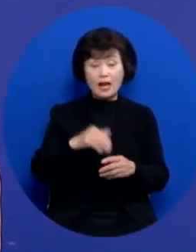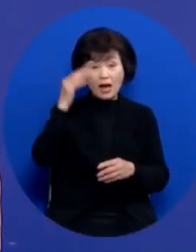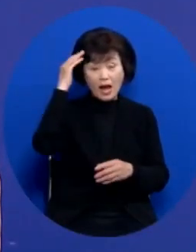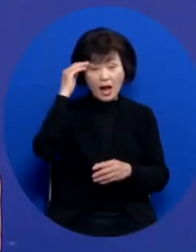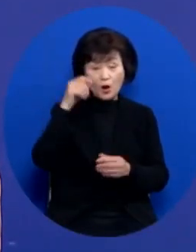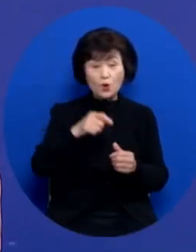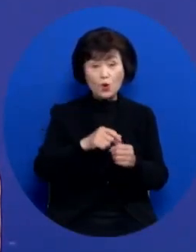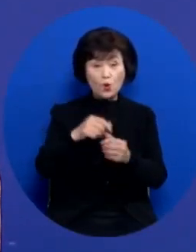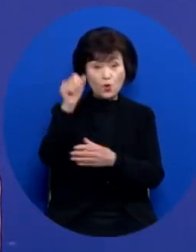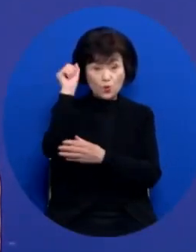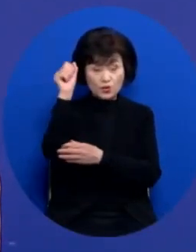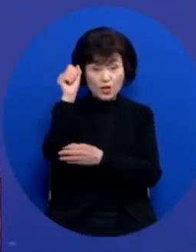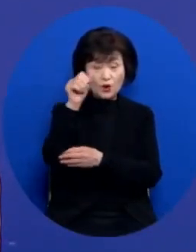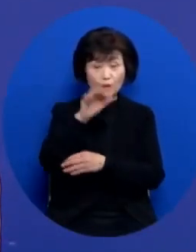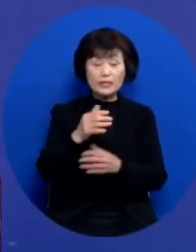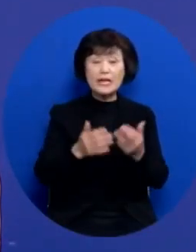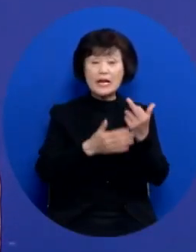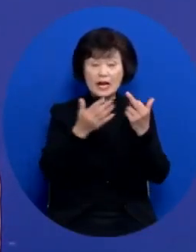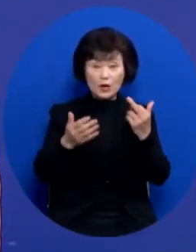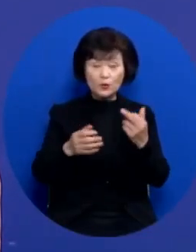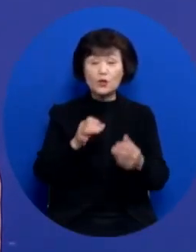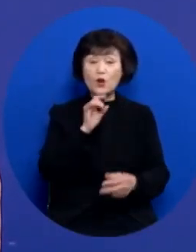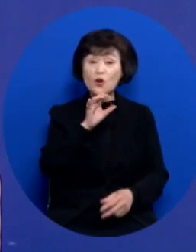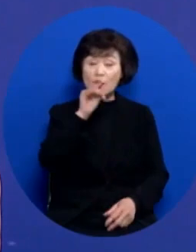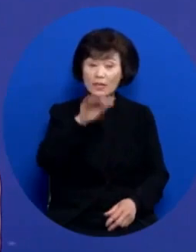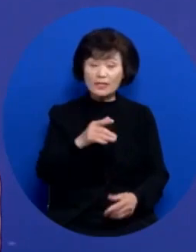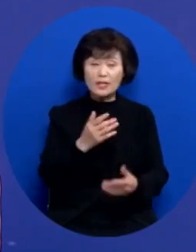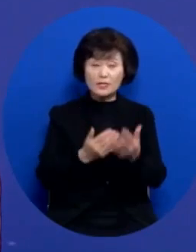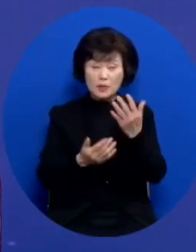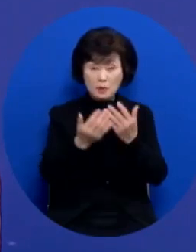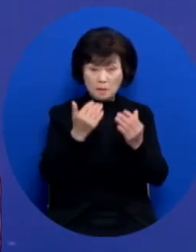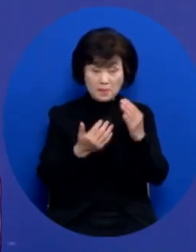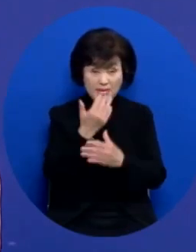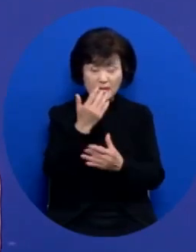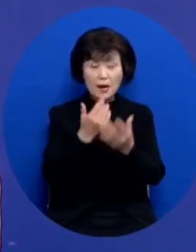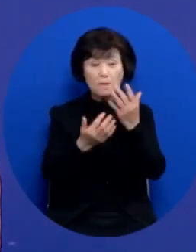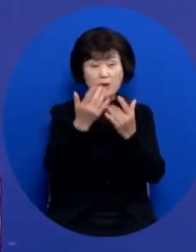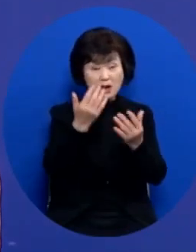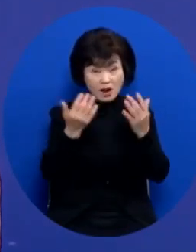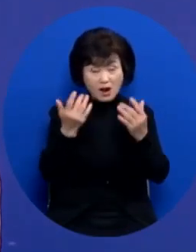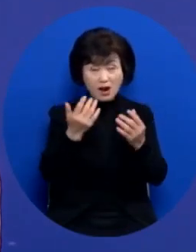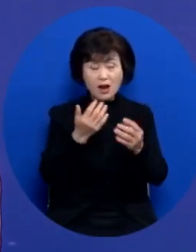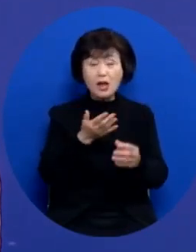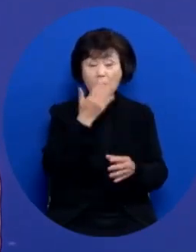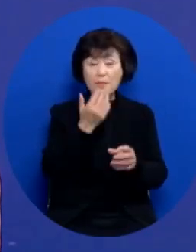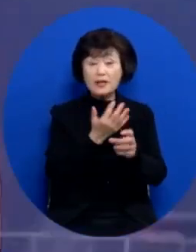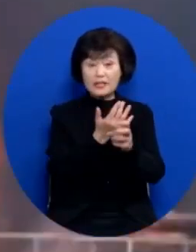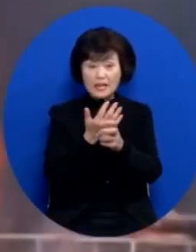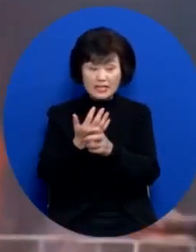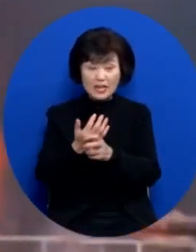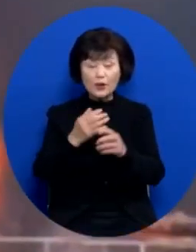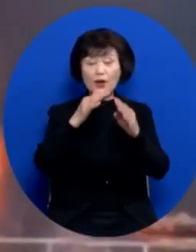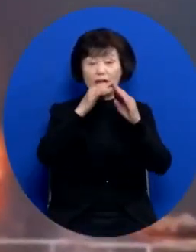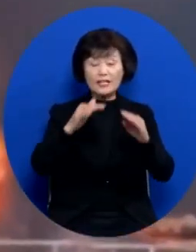한국구세군이 강원도 강릉에서 발생한 산불 진화 작업을 돕기 위해 급식 차량과 텐트를 지원했습니다.